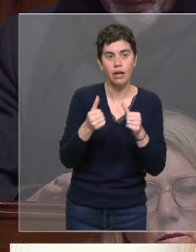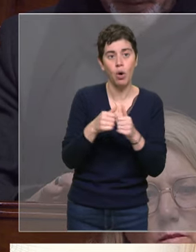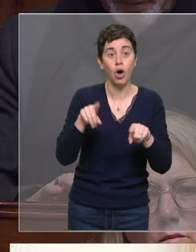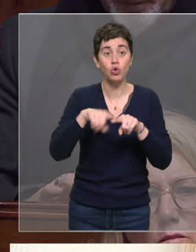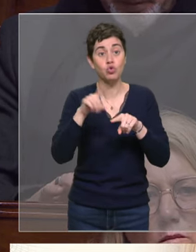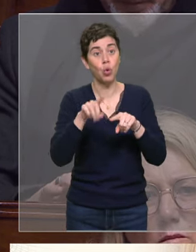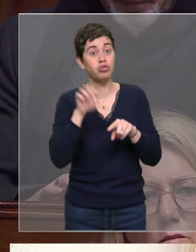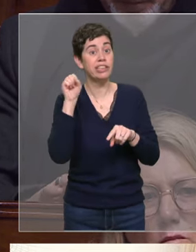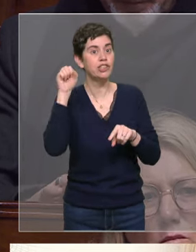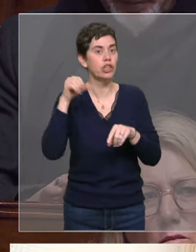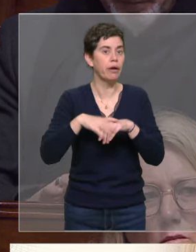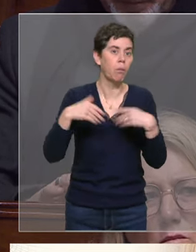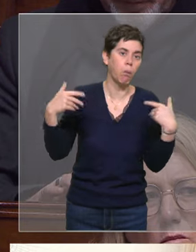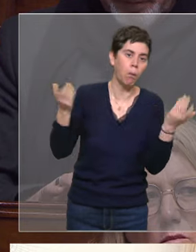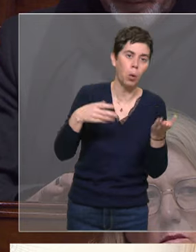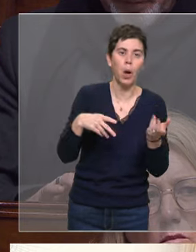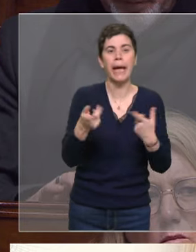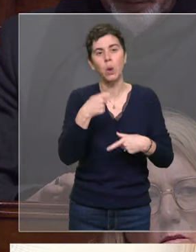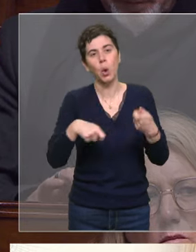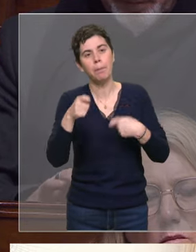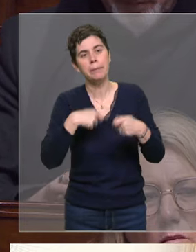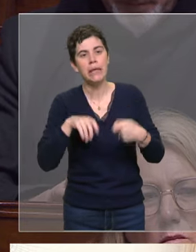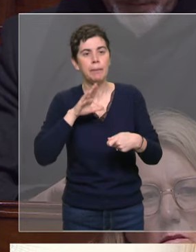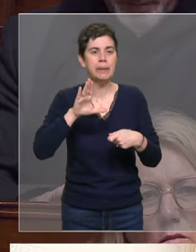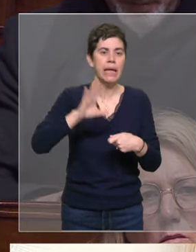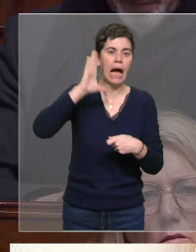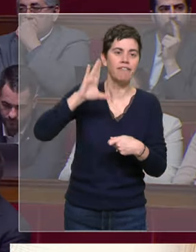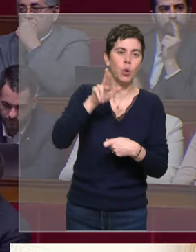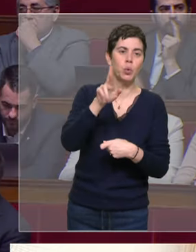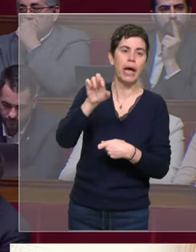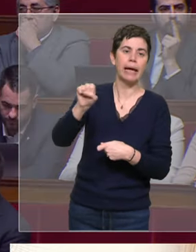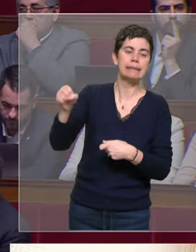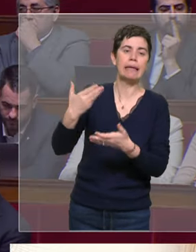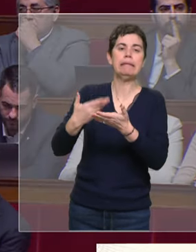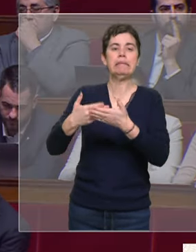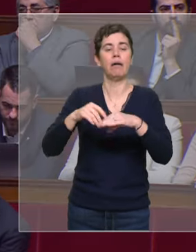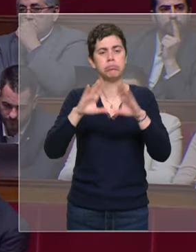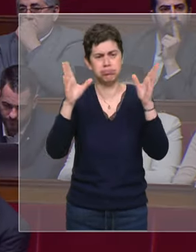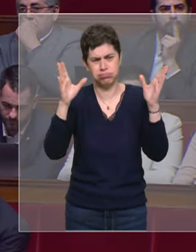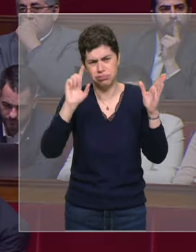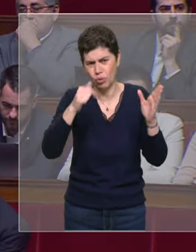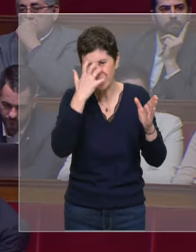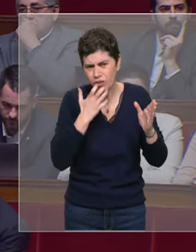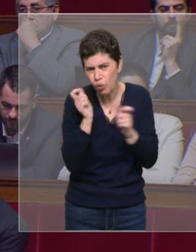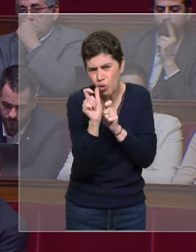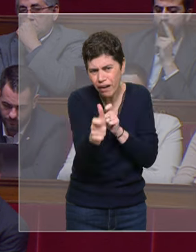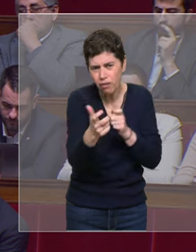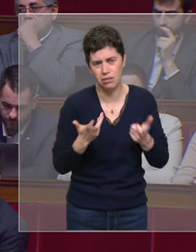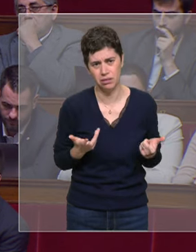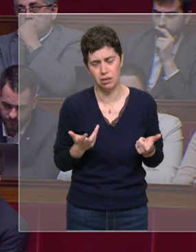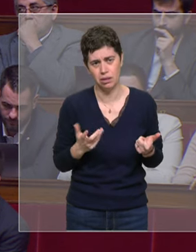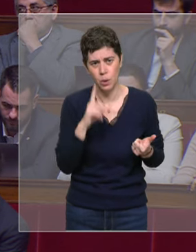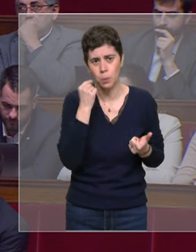clichés démagogiques sur l'économie soviétique. Un peu de sérieux et de cohérence, s'il vous plaît. Alors, monsieur le